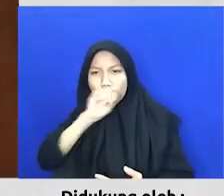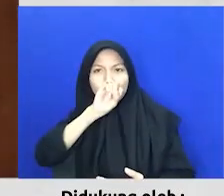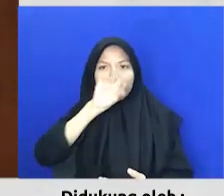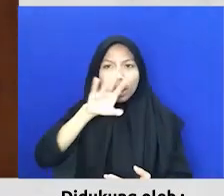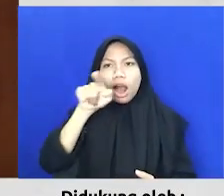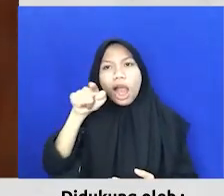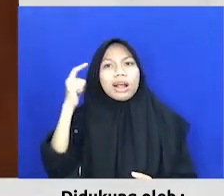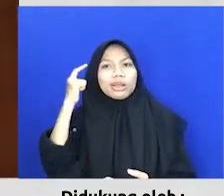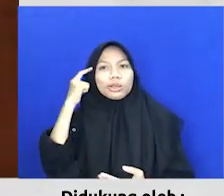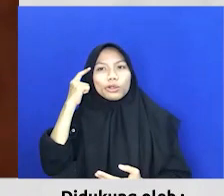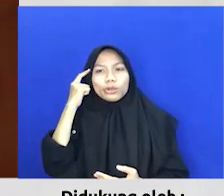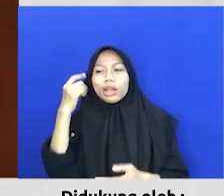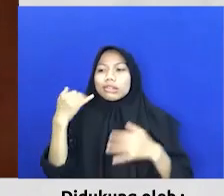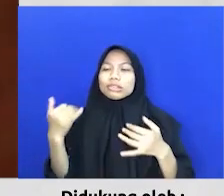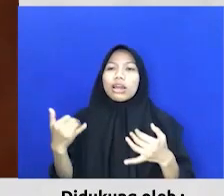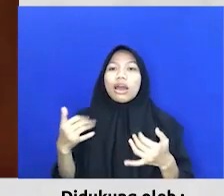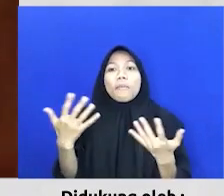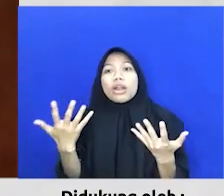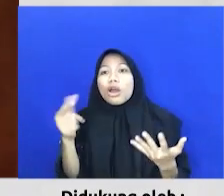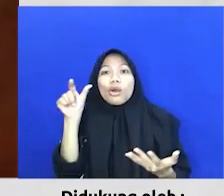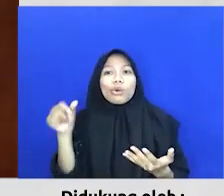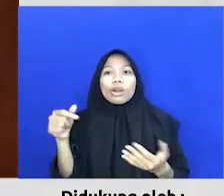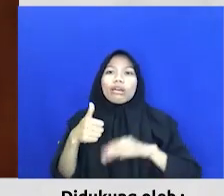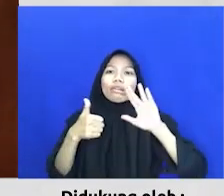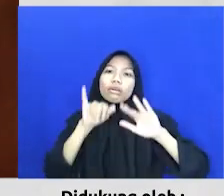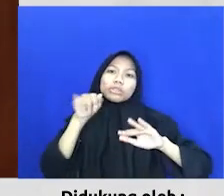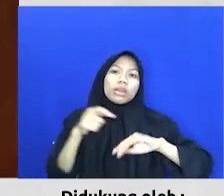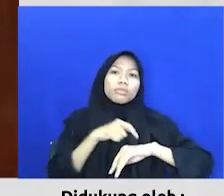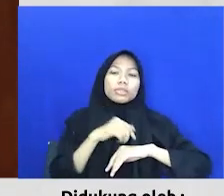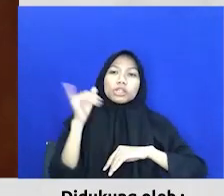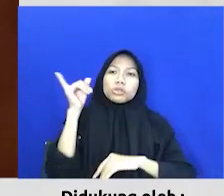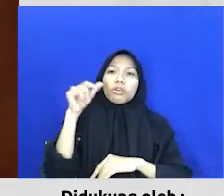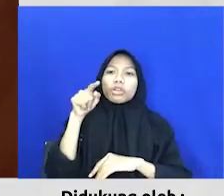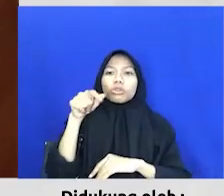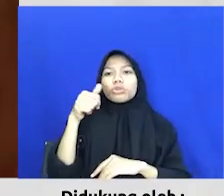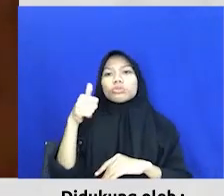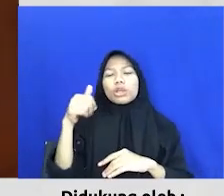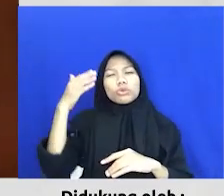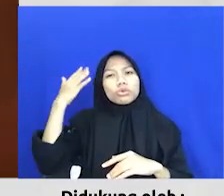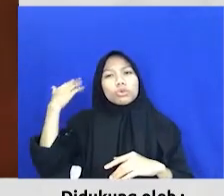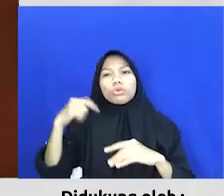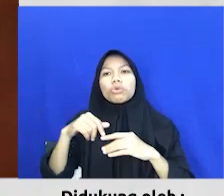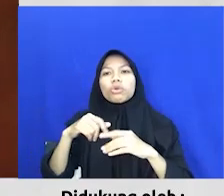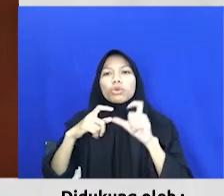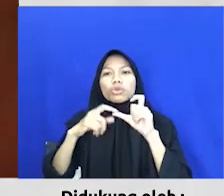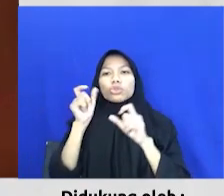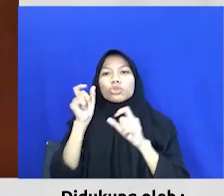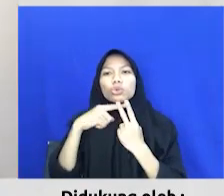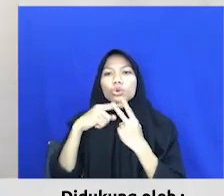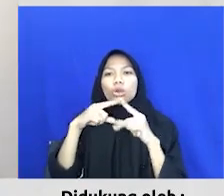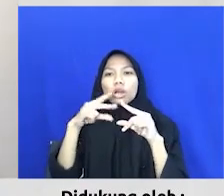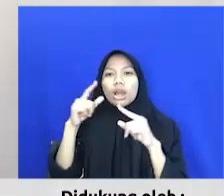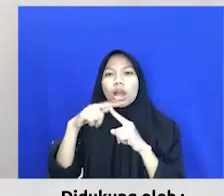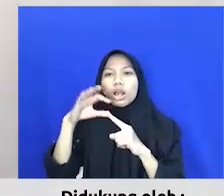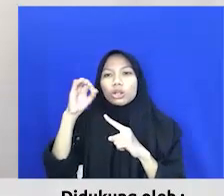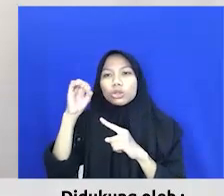Nah, tapi saudara sekalian, pada waktu itu kan Anda ngomong tadi bahwa apa sih keadaan waktu itu? Keadaan